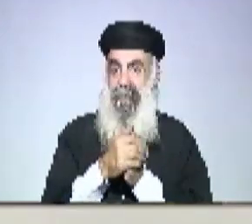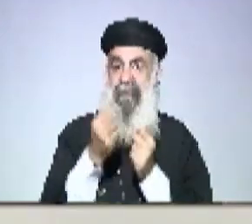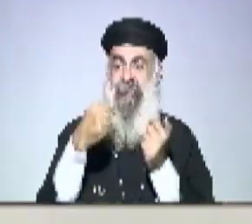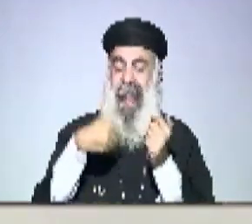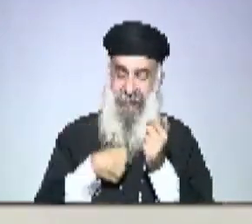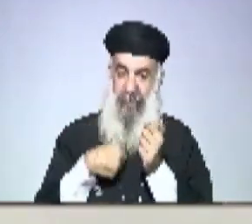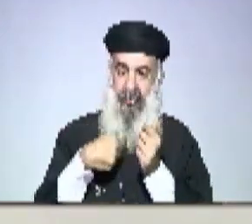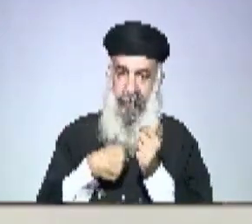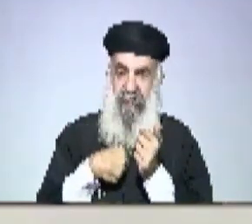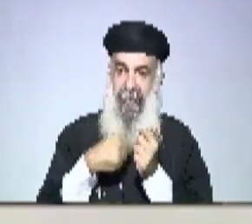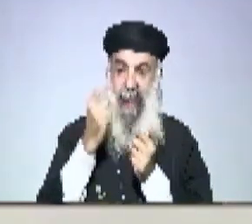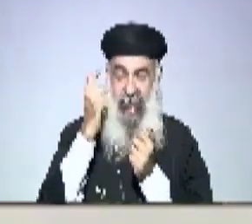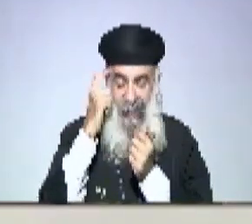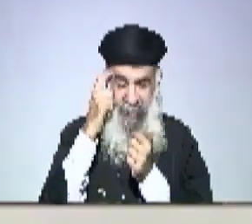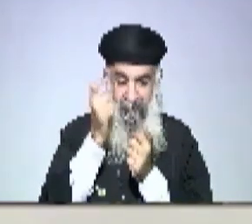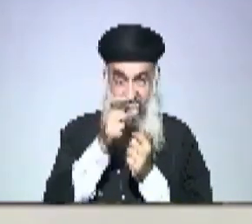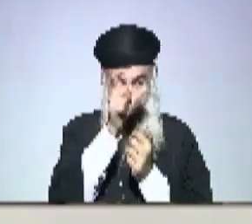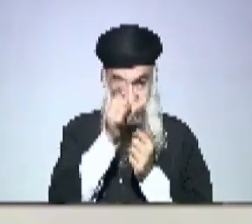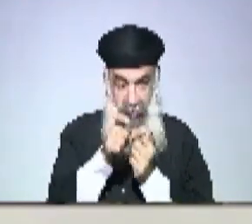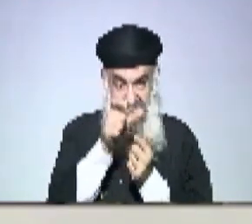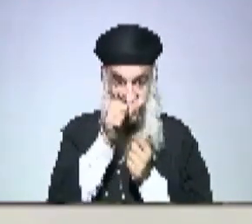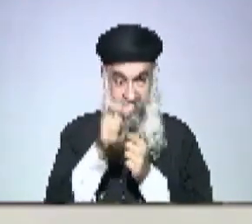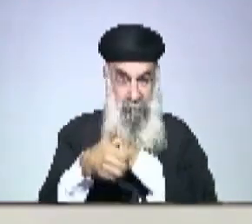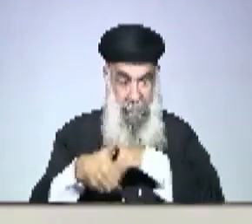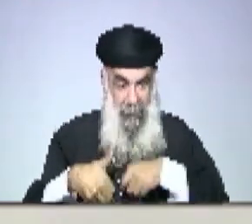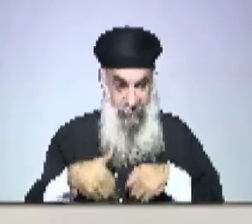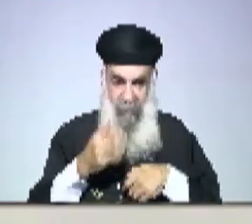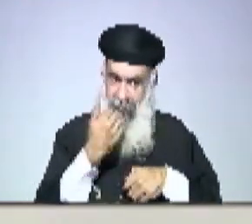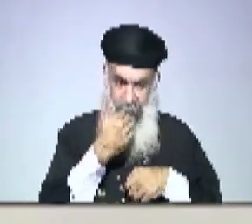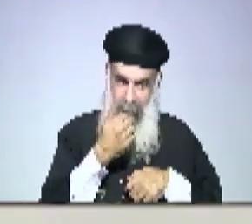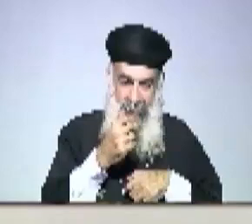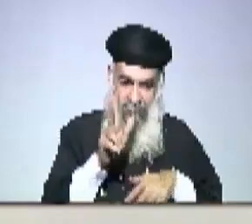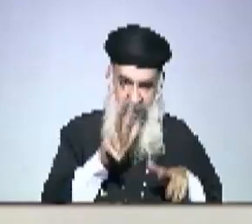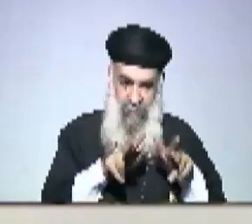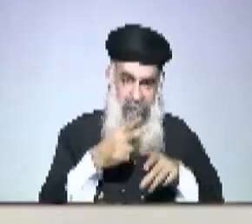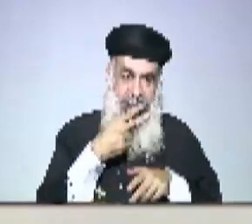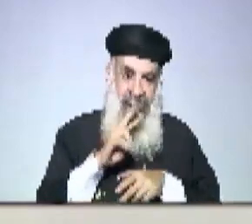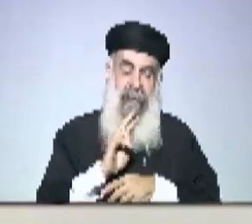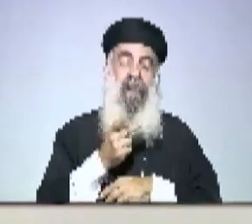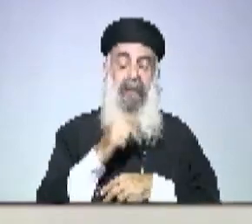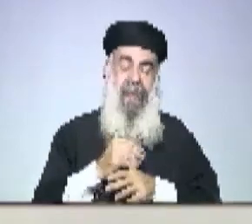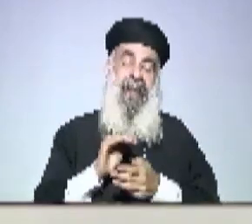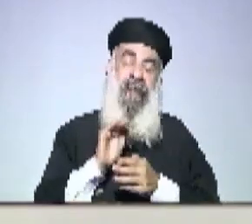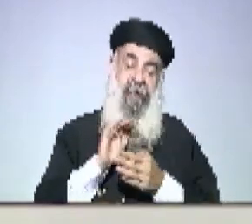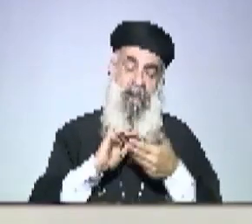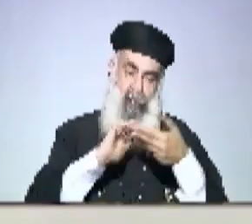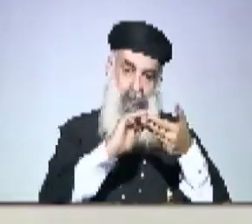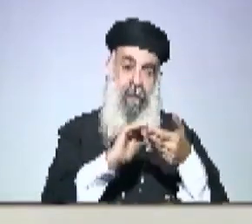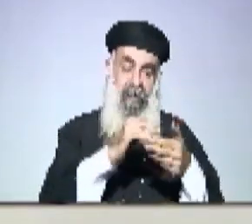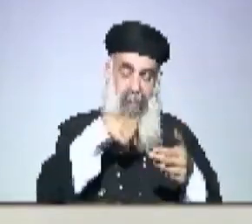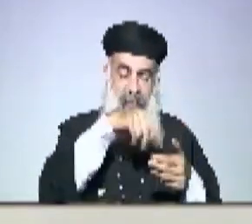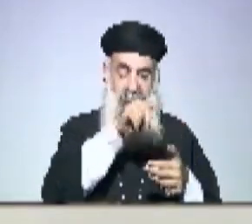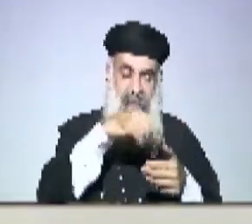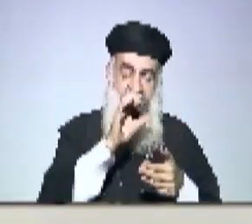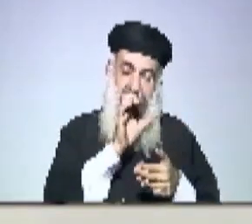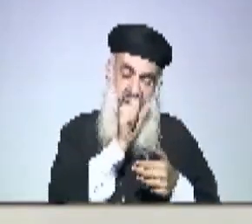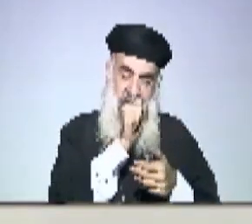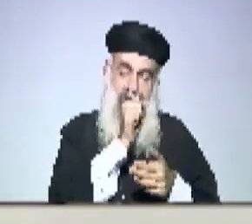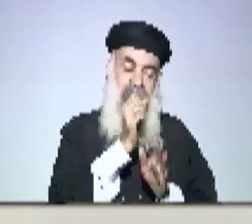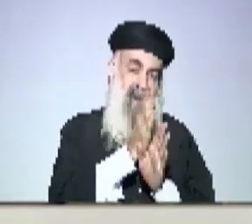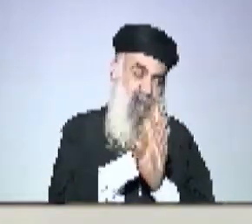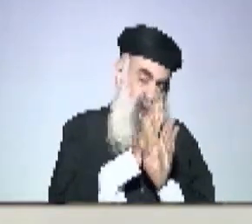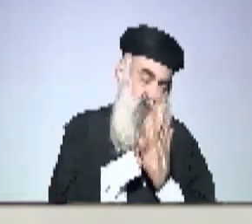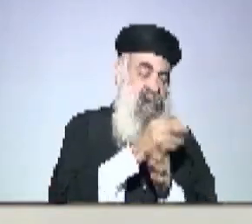شخصيا عارف حد محتاج فعلا مش نصاب وانا اساعده بيني وبينه في الخصوصيه مافيش